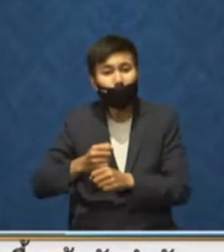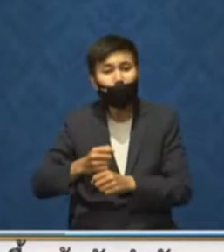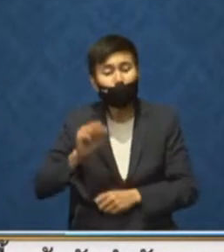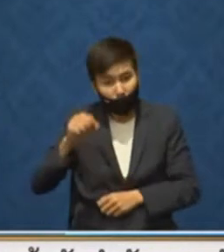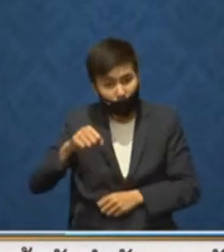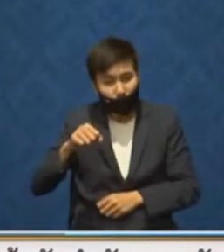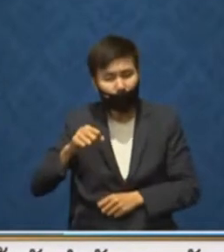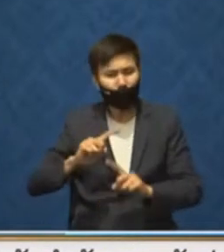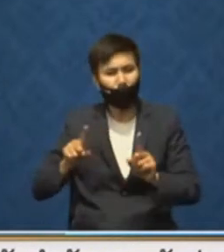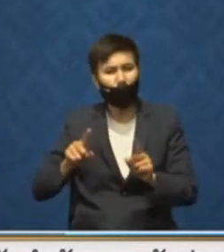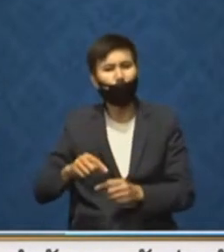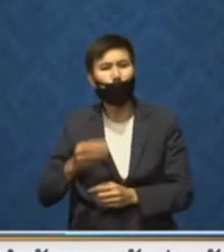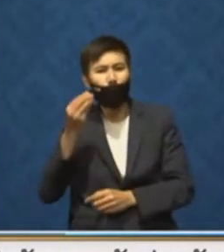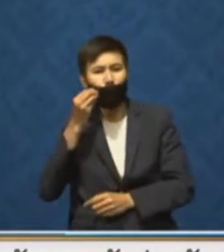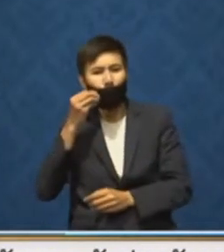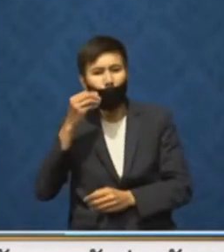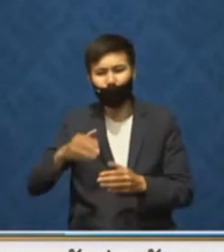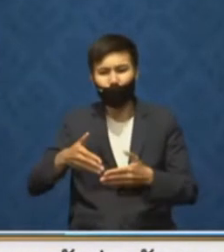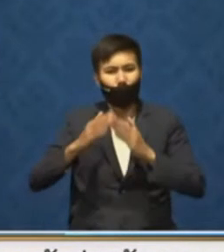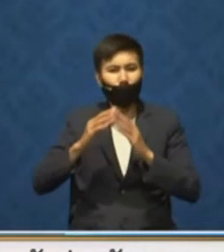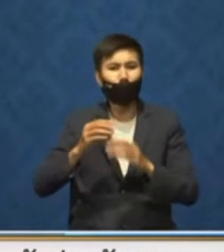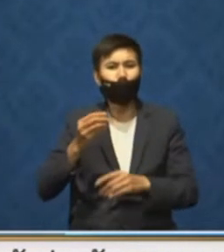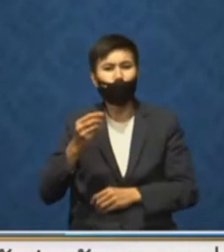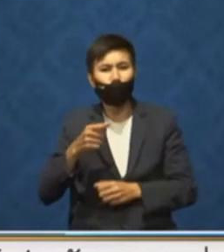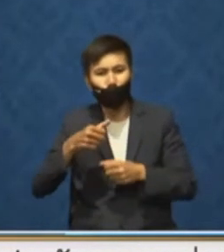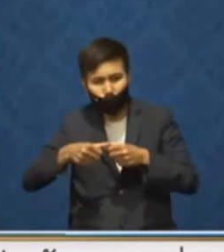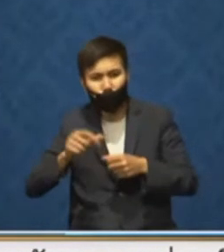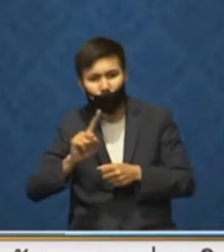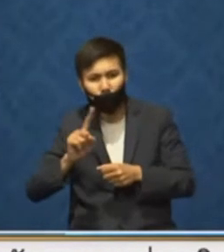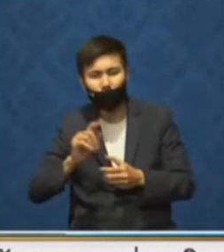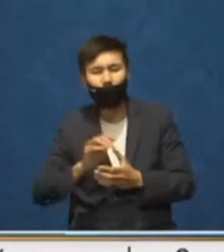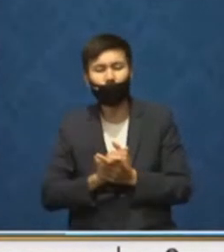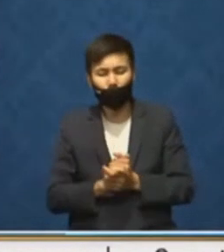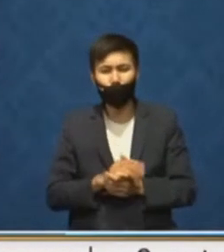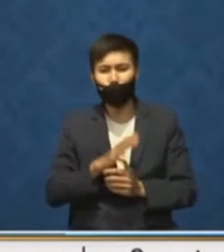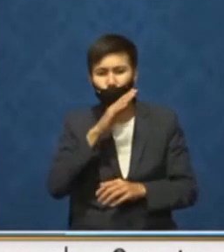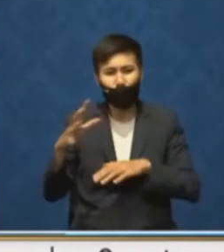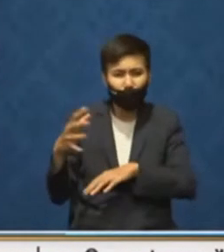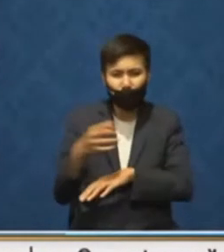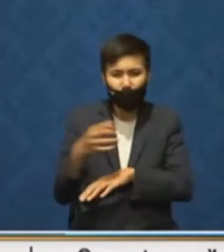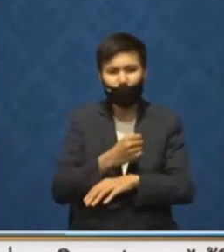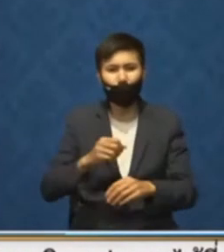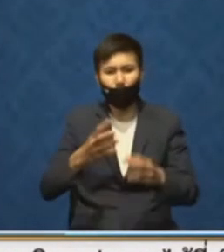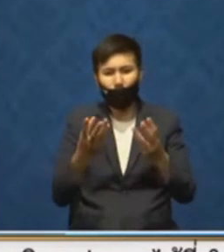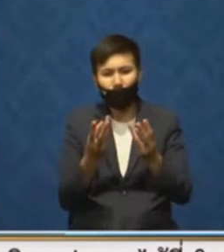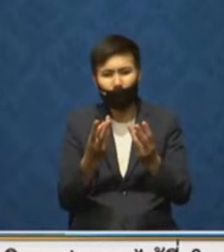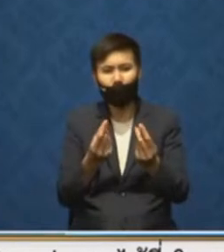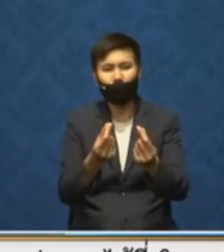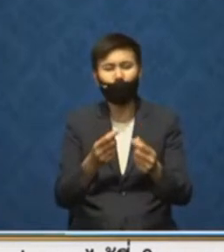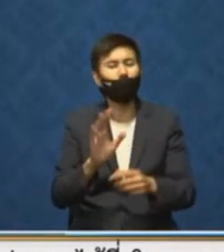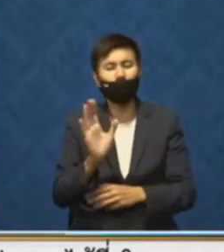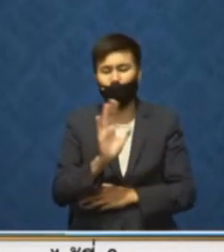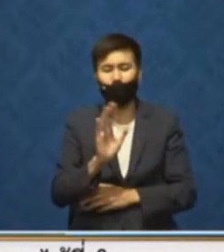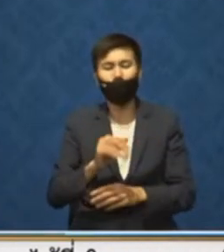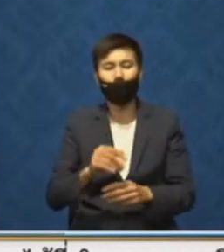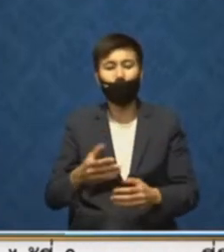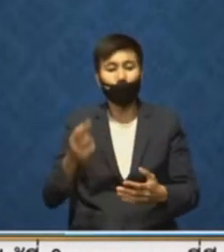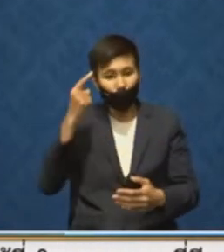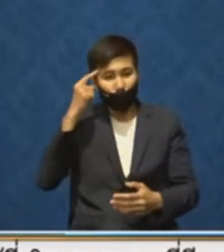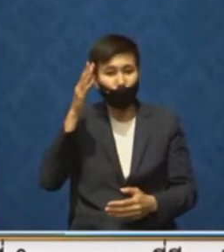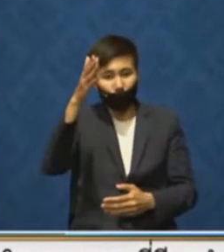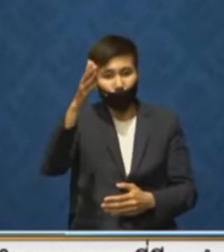จะเวนคืนที่มากๆเพราะอันตรายมันก็มีปัญหาสำหรับเขานั่นแหละก็หน้าผมก็บอกว่าจะร่วมมือกันนะครับเพราะ